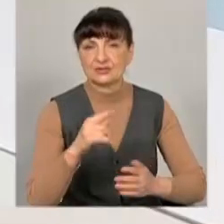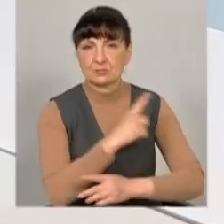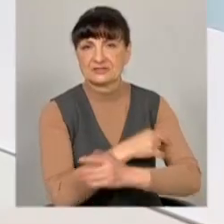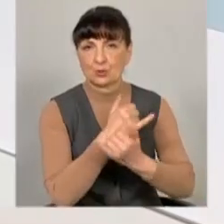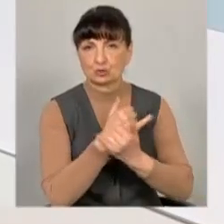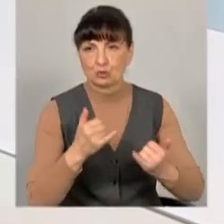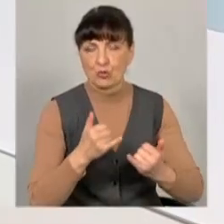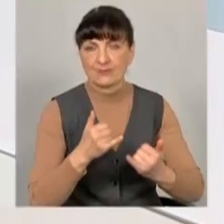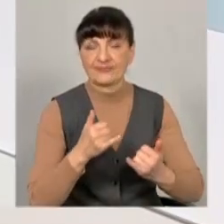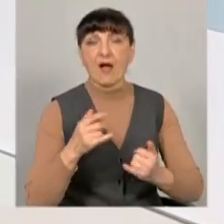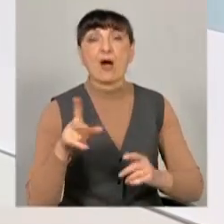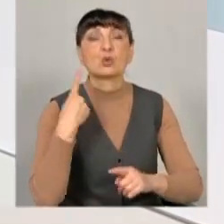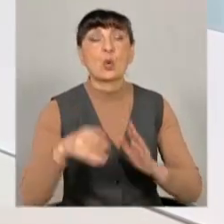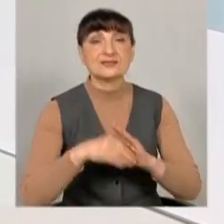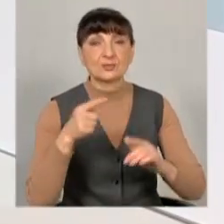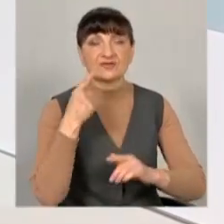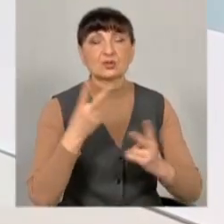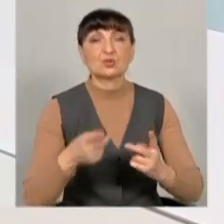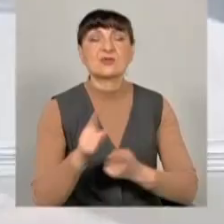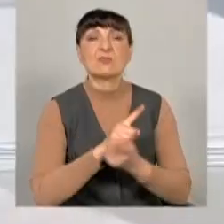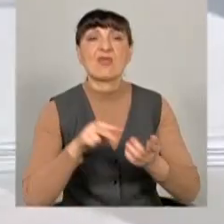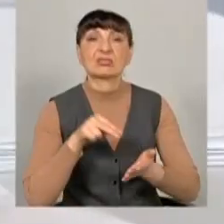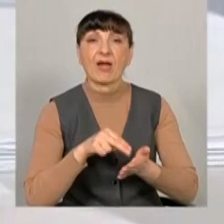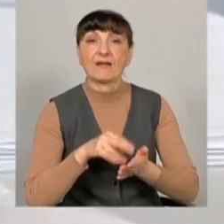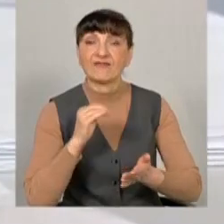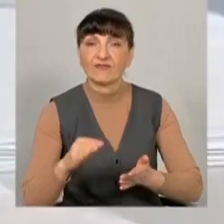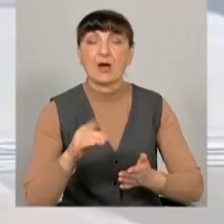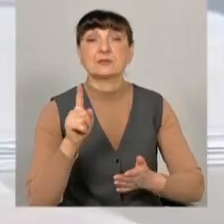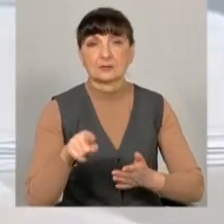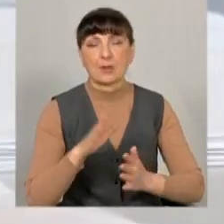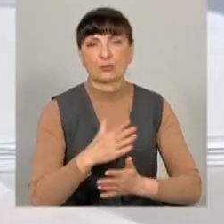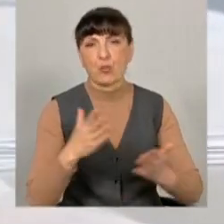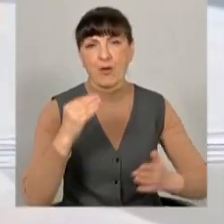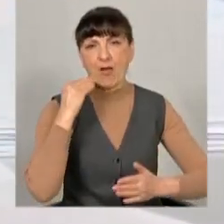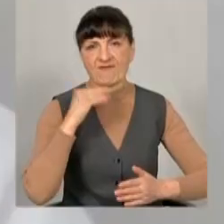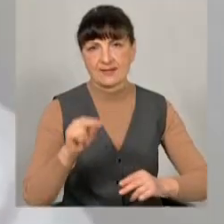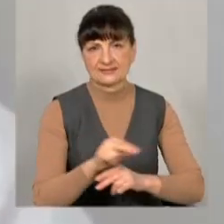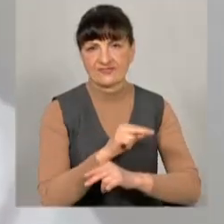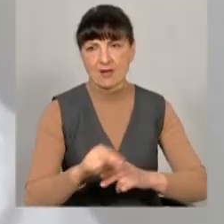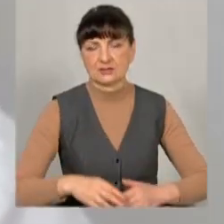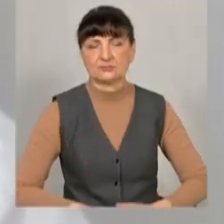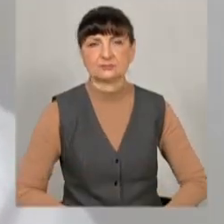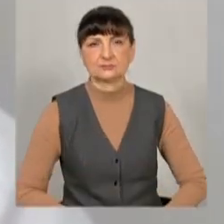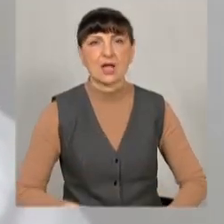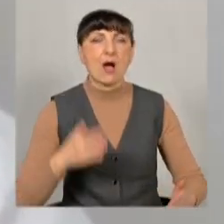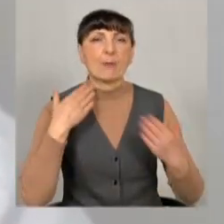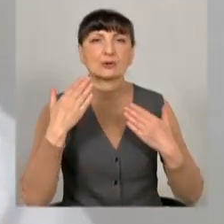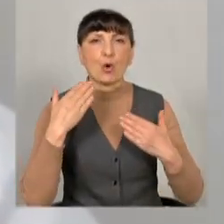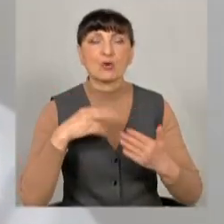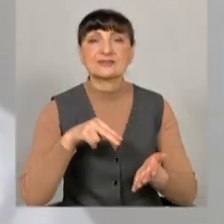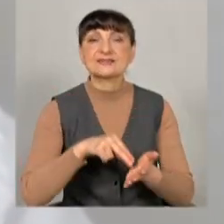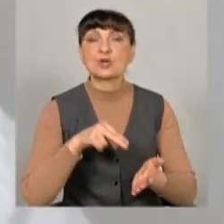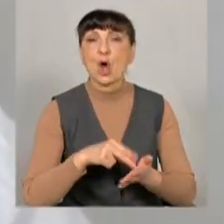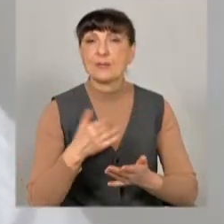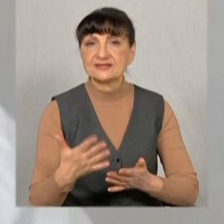эксперт Алина Нургужаев считает, что нужно менять тариф, и тогда система станет более эффективной. Подход к формированию тарифов